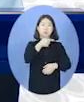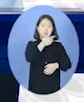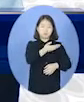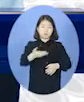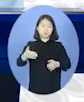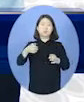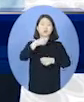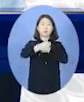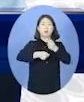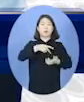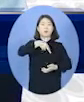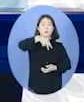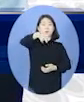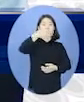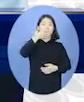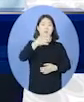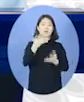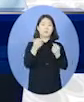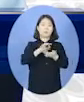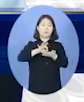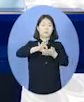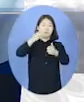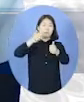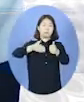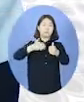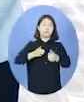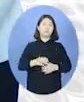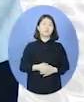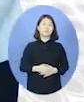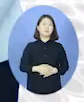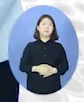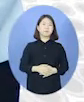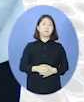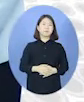수 있게 됐으니까요. 많은 이용 부탁드릴게요.